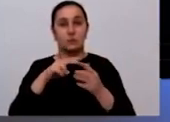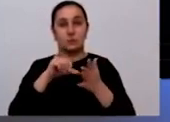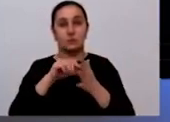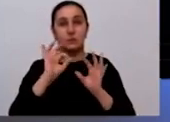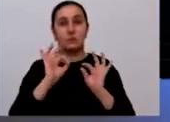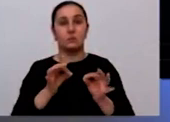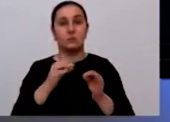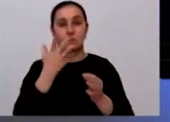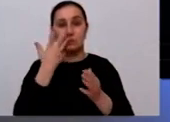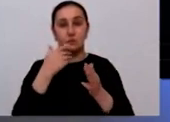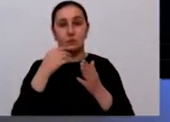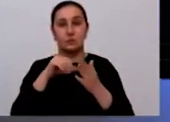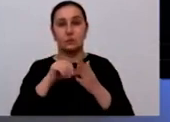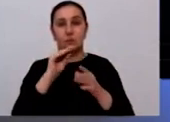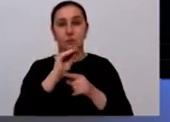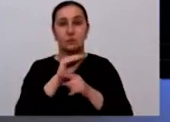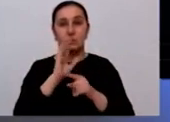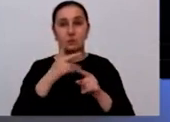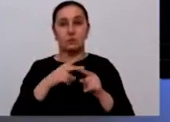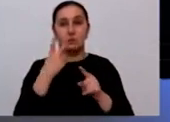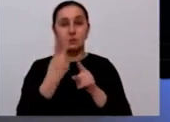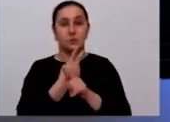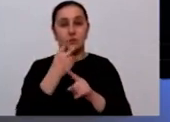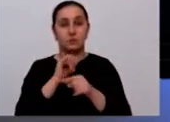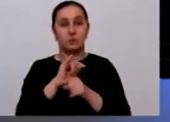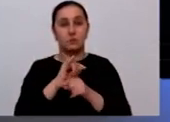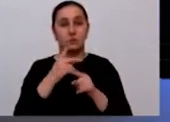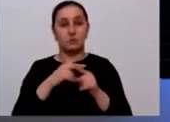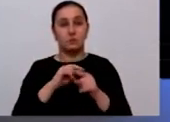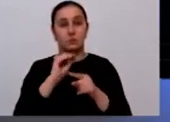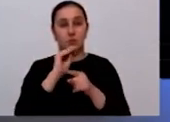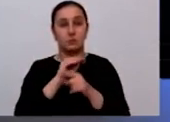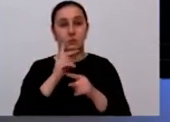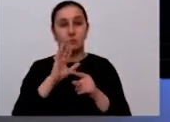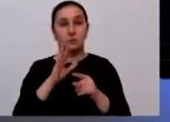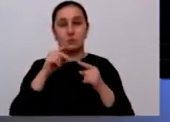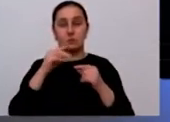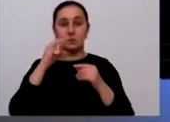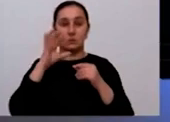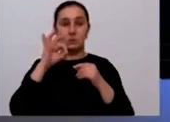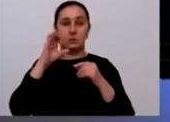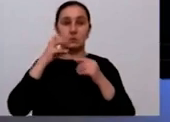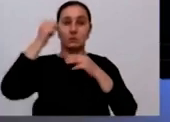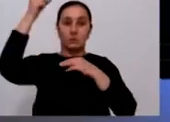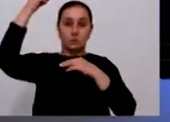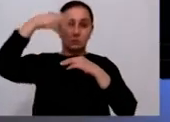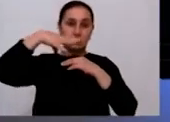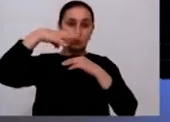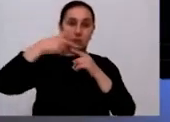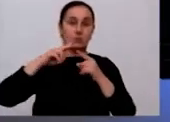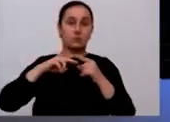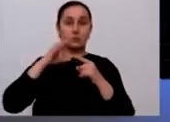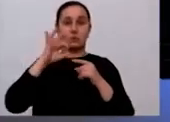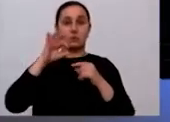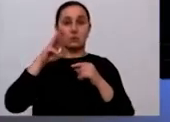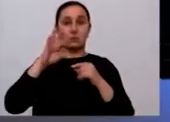ranglarni olib tashlaymiz. Qo'shish uchun esa 2 marta sichqoncha bilan bossak, bizga qo'shib beradi. Bu yerda bizda tepa